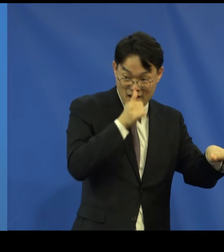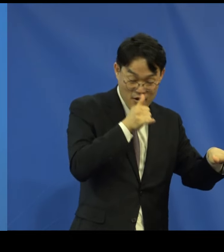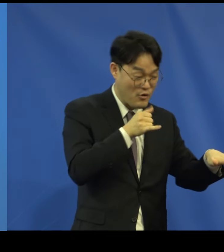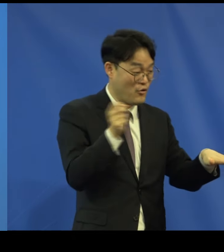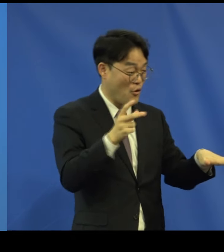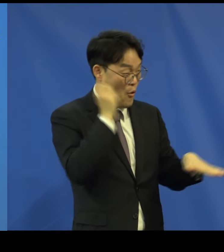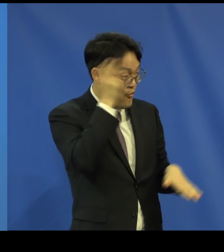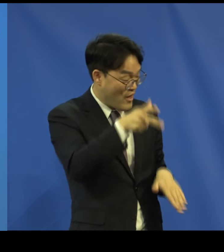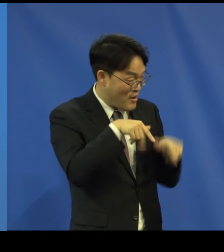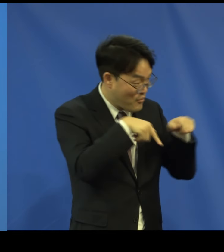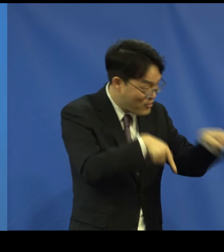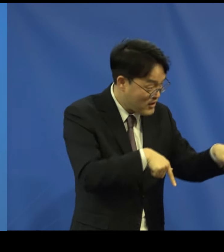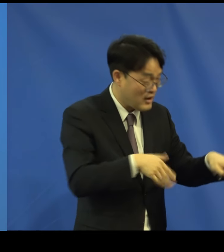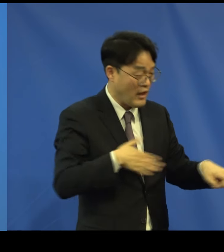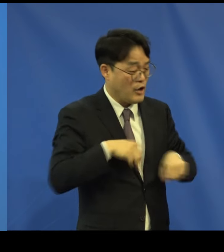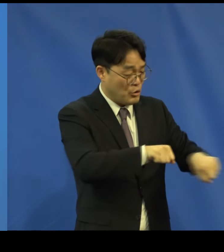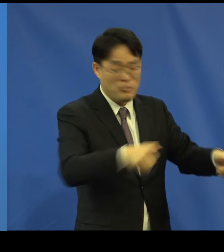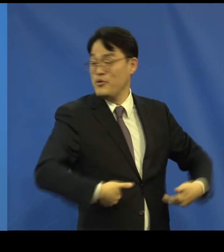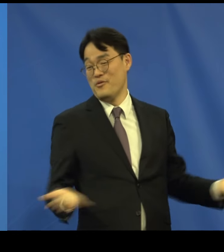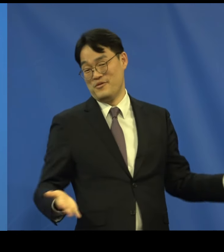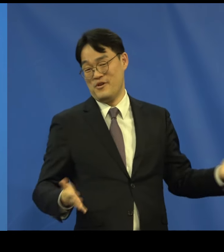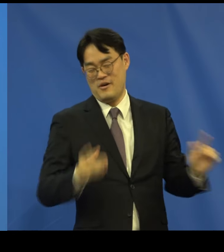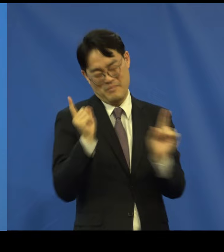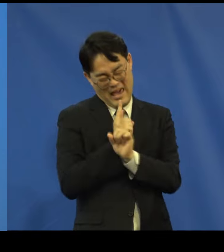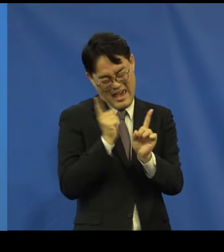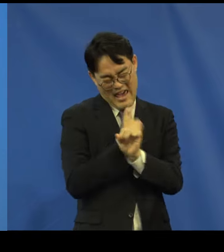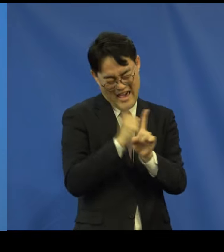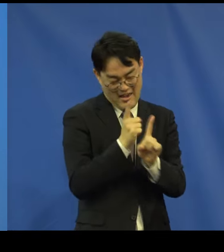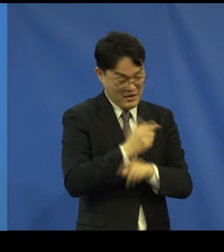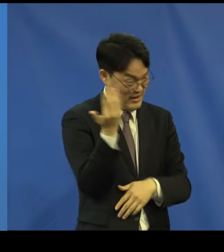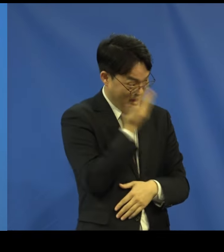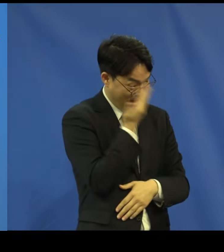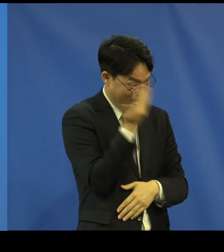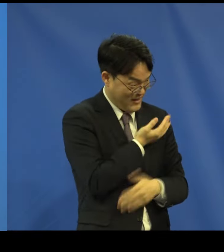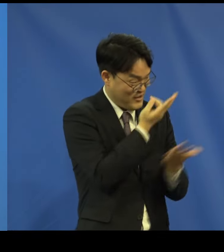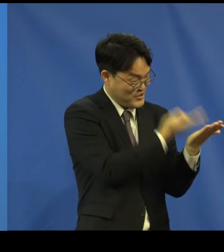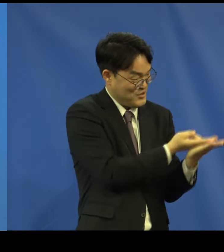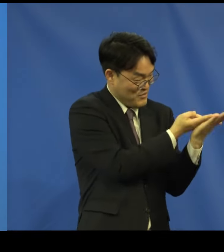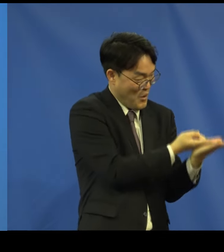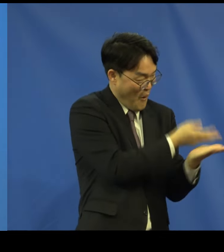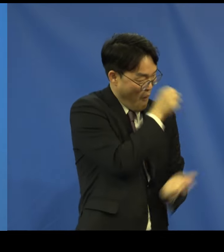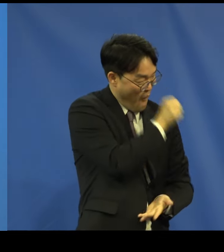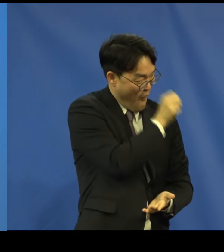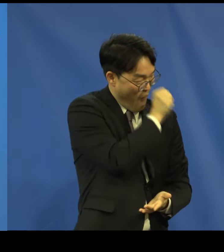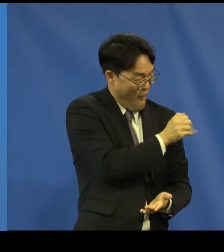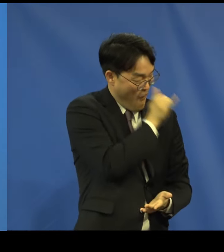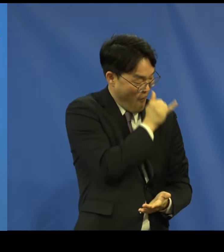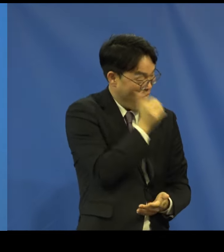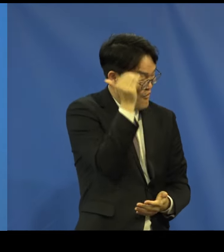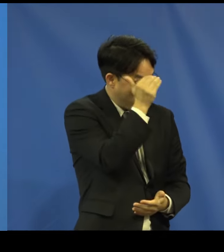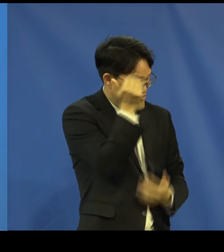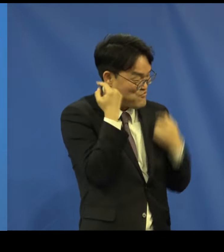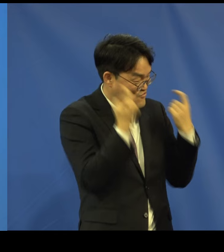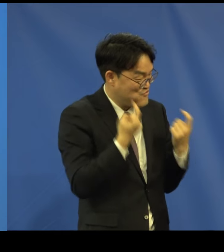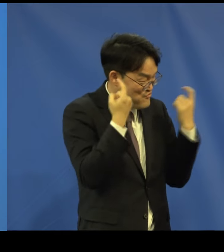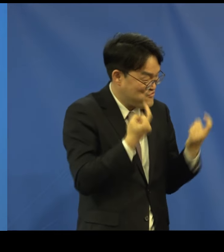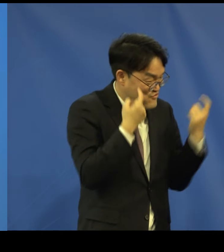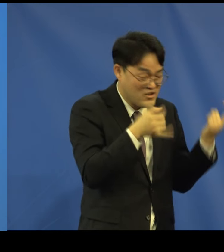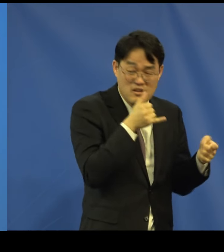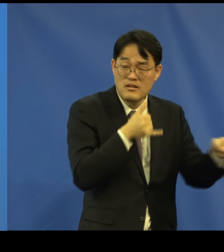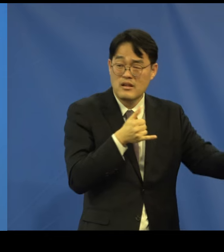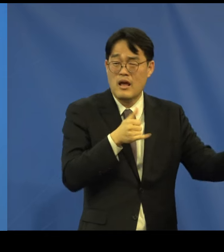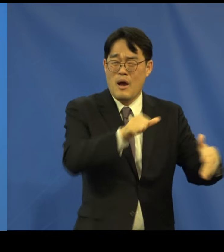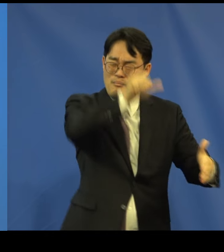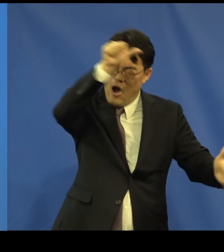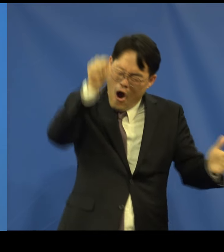해주고. 근데 여러분, 그곳에서 계속 살 수는 없어요. 여행이 즐거운 곳은 돌아갈 집이 있기